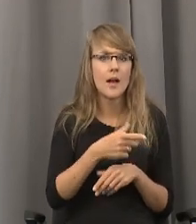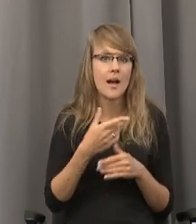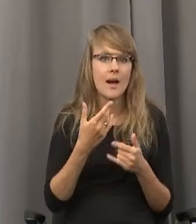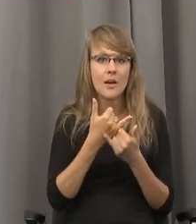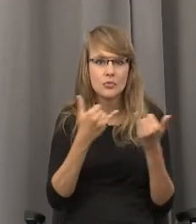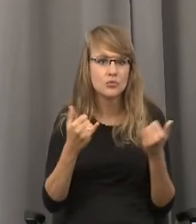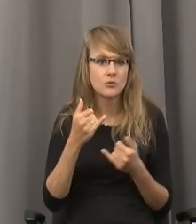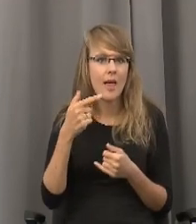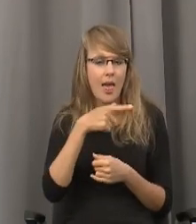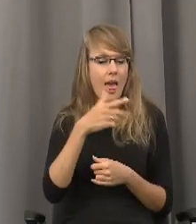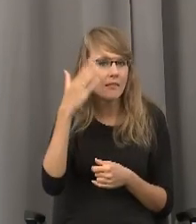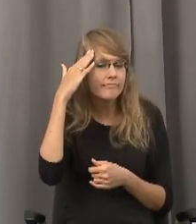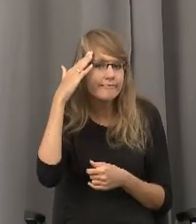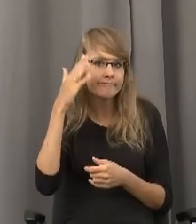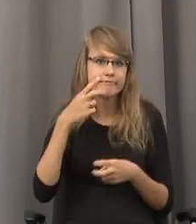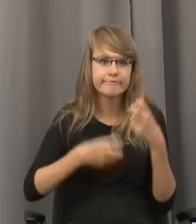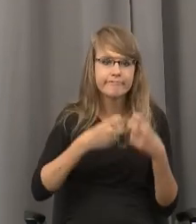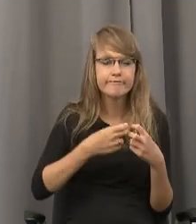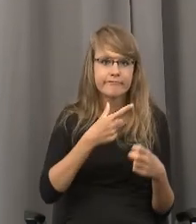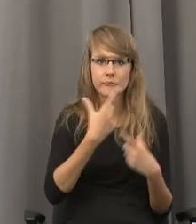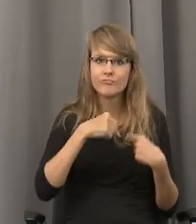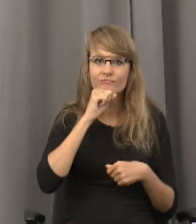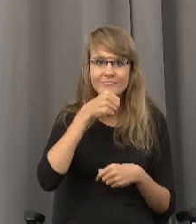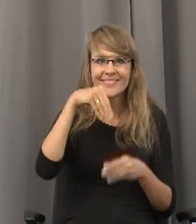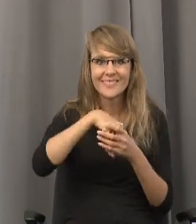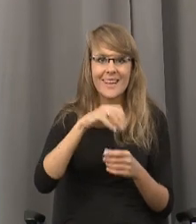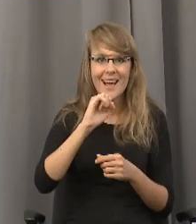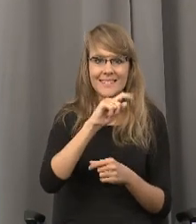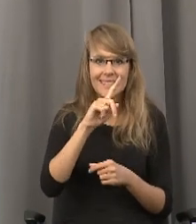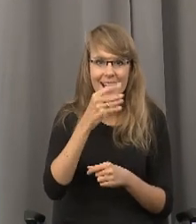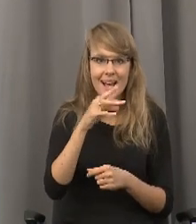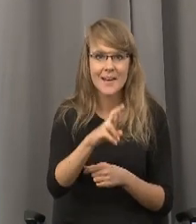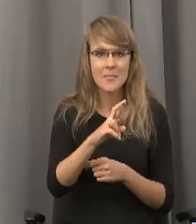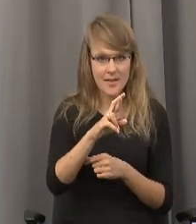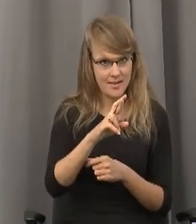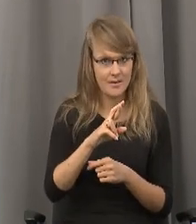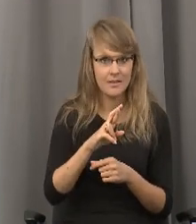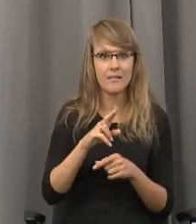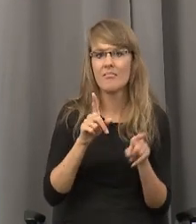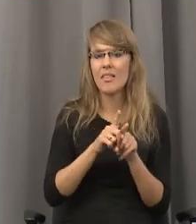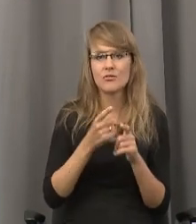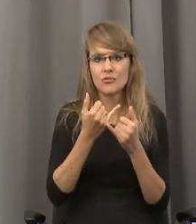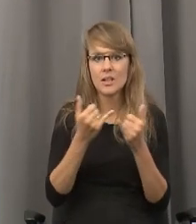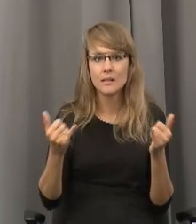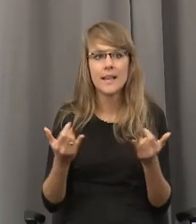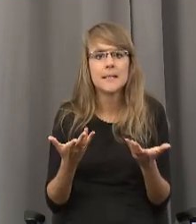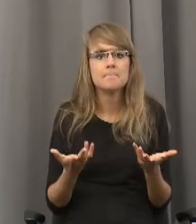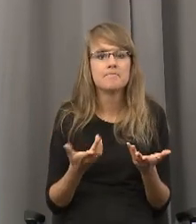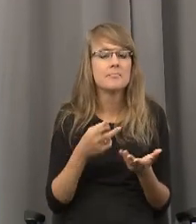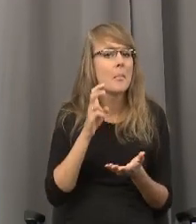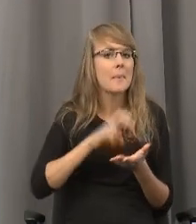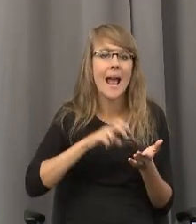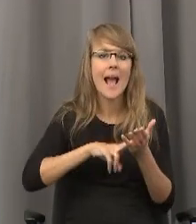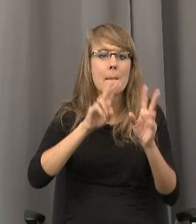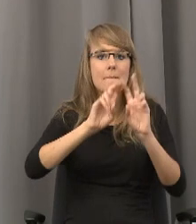typu alzheimerowskiego, ale także zespołów otępiennych innego typu. Tak więc ten brak